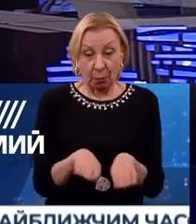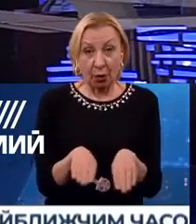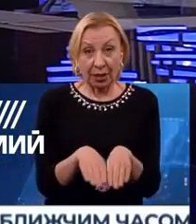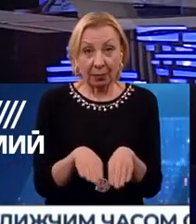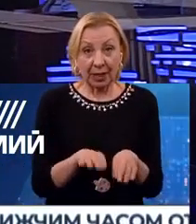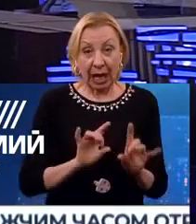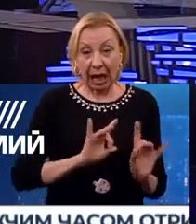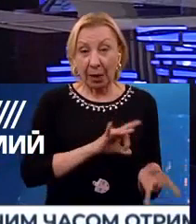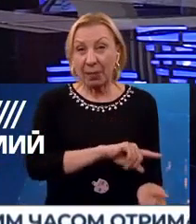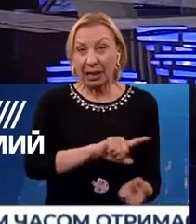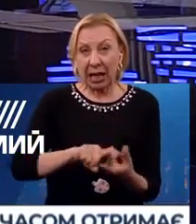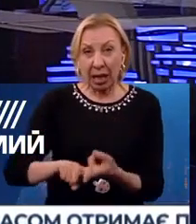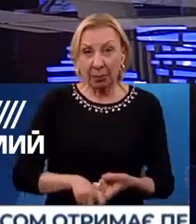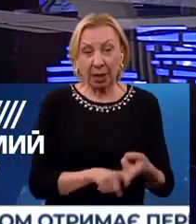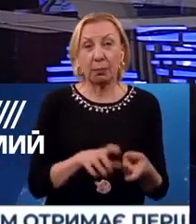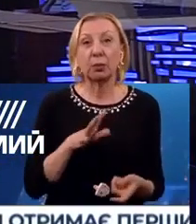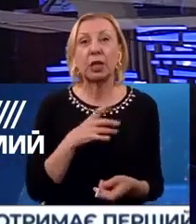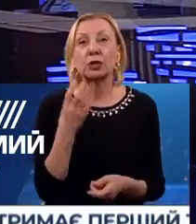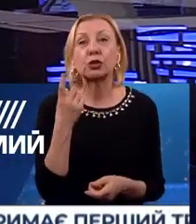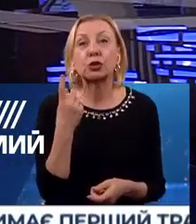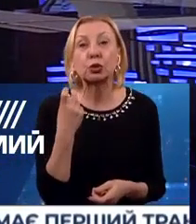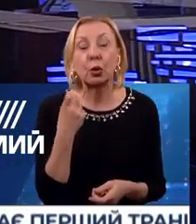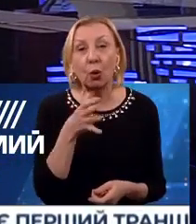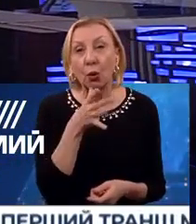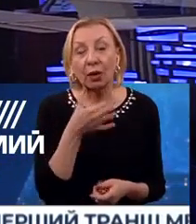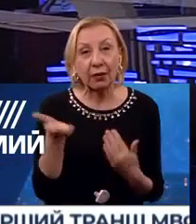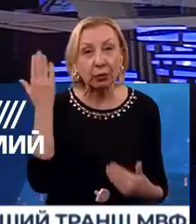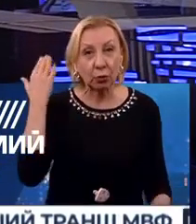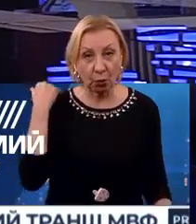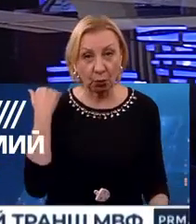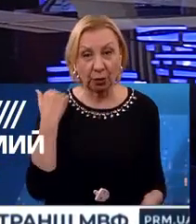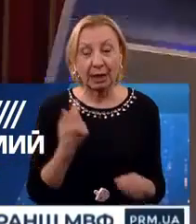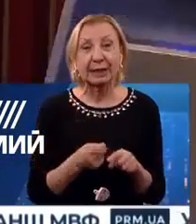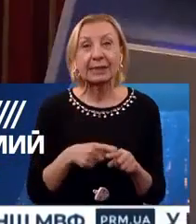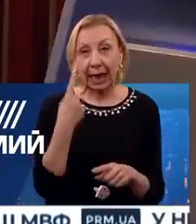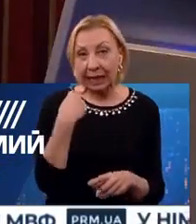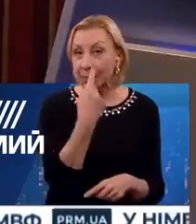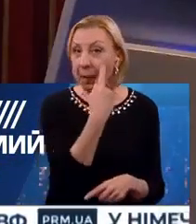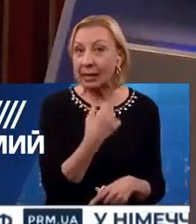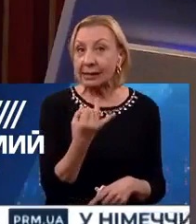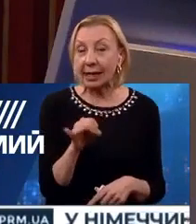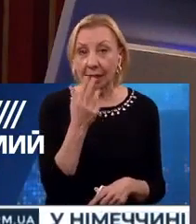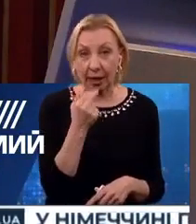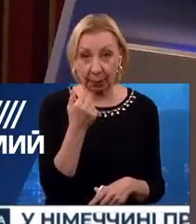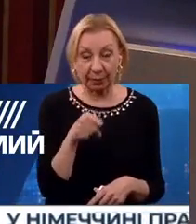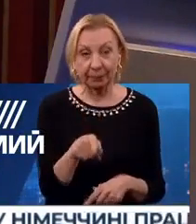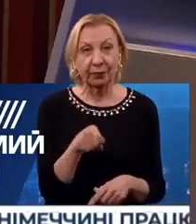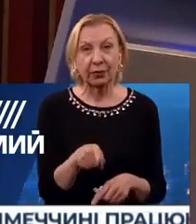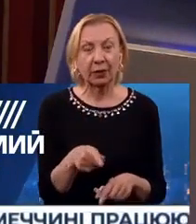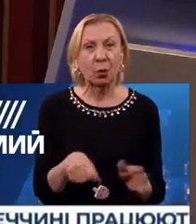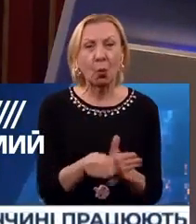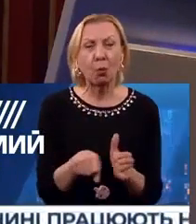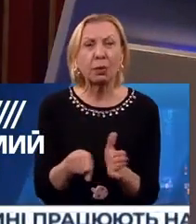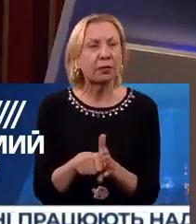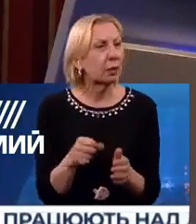таких масштабів була 100 років тому, на початку 20-го століття, так званий іспанський грип. Тоді він убив більше, ніж